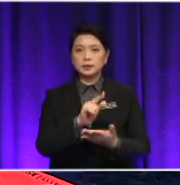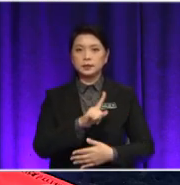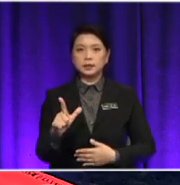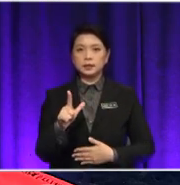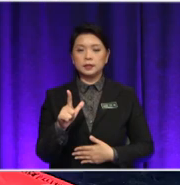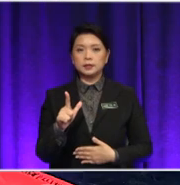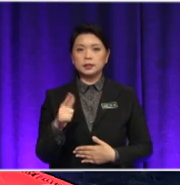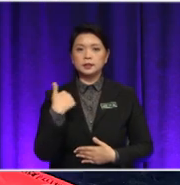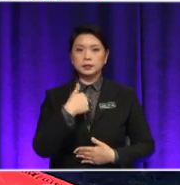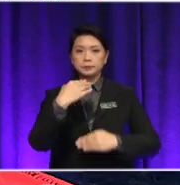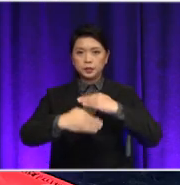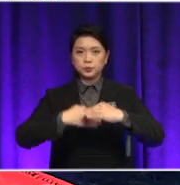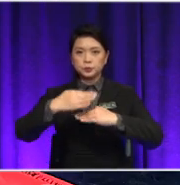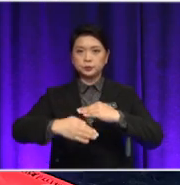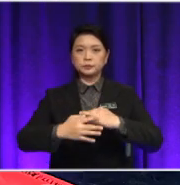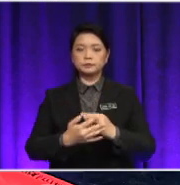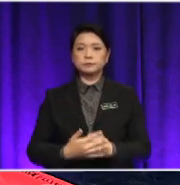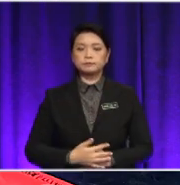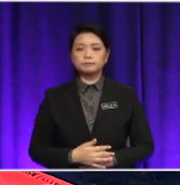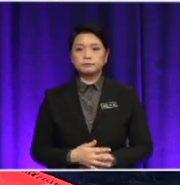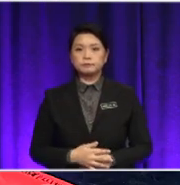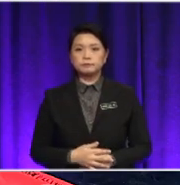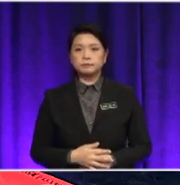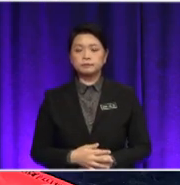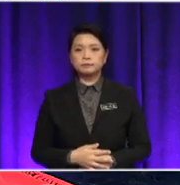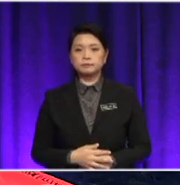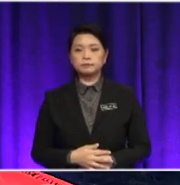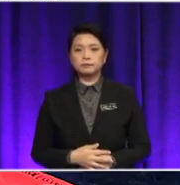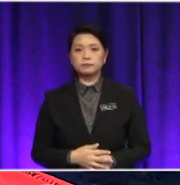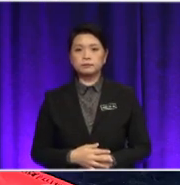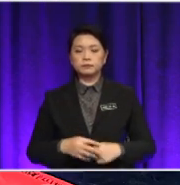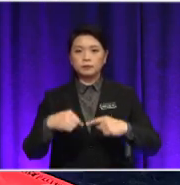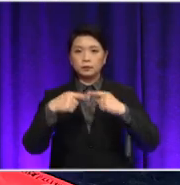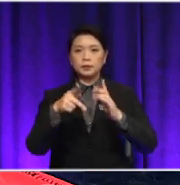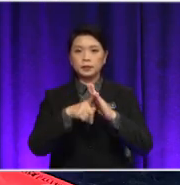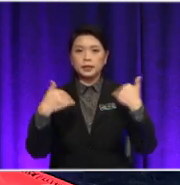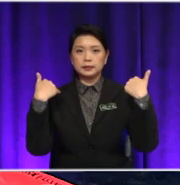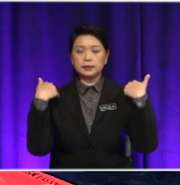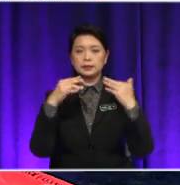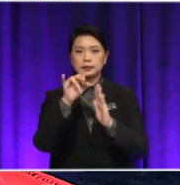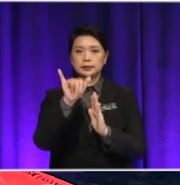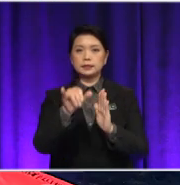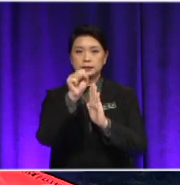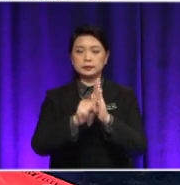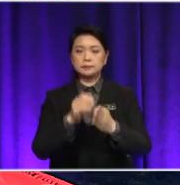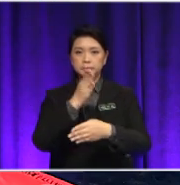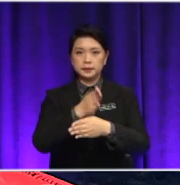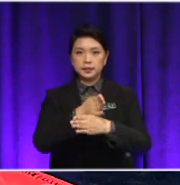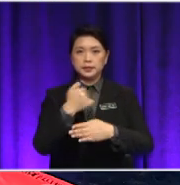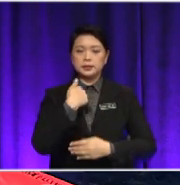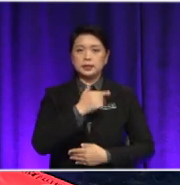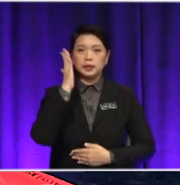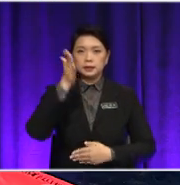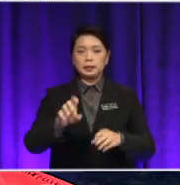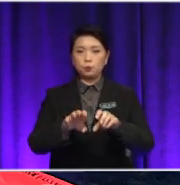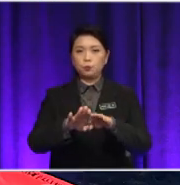yang dia bengkak tersebut. Okey, baik cikgu. Maksudnya kat sini cikgu, apabila keadaan yang sebenar, kita akan buka